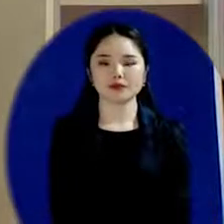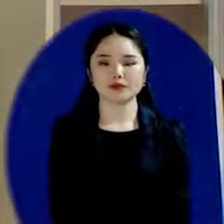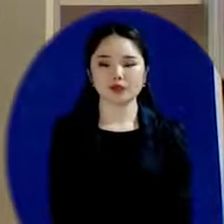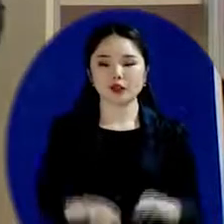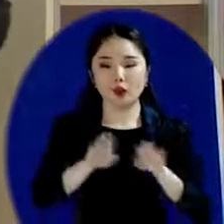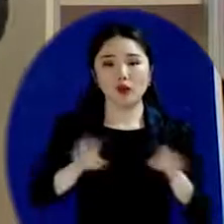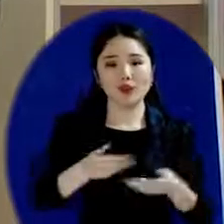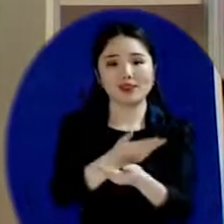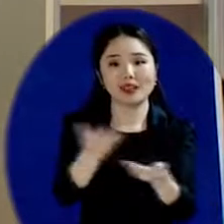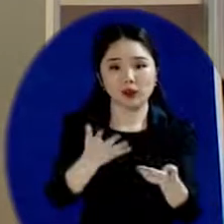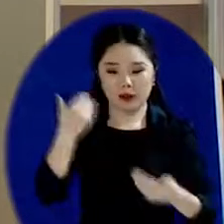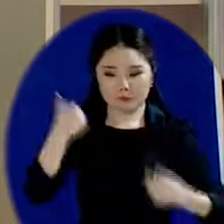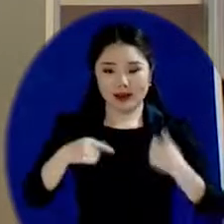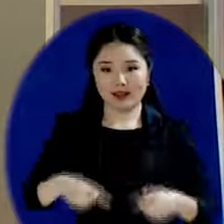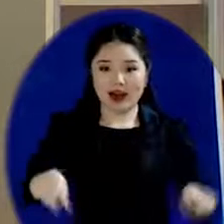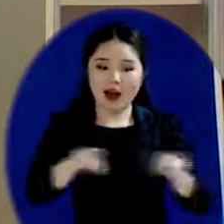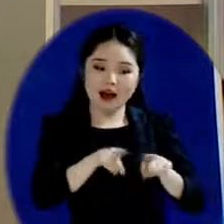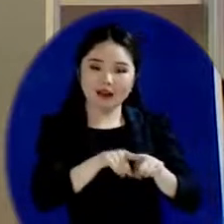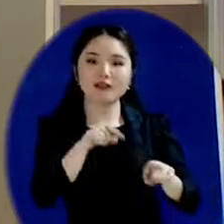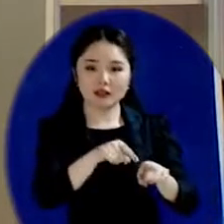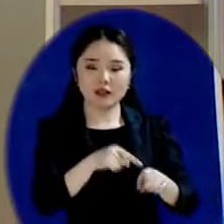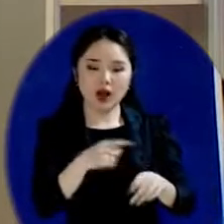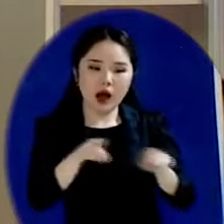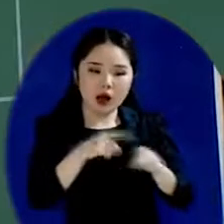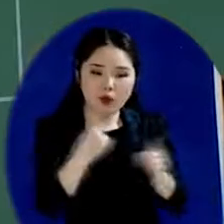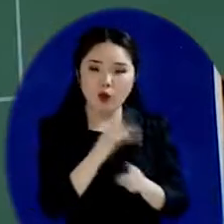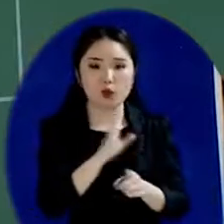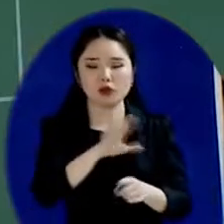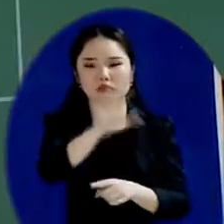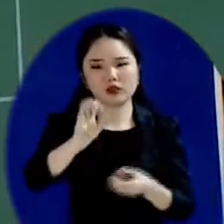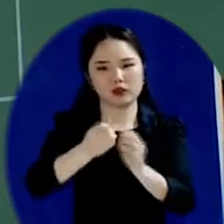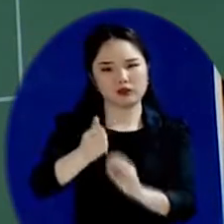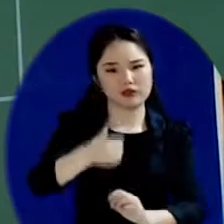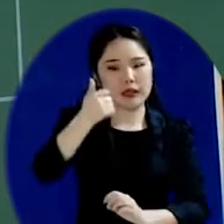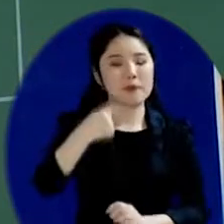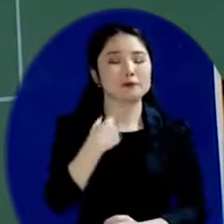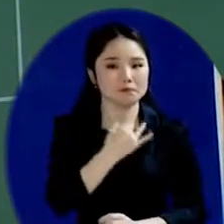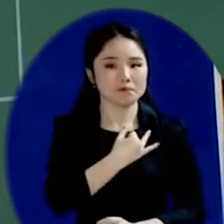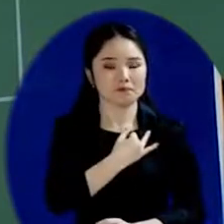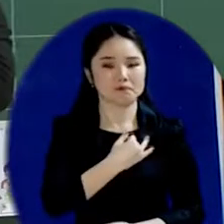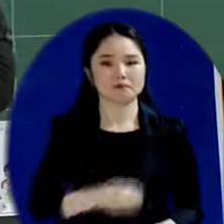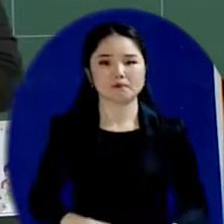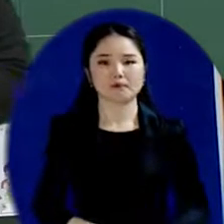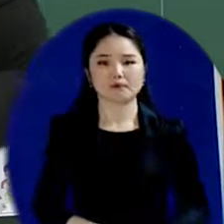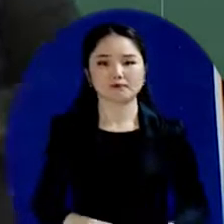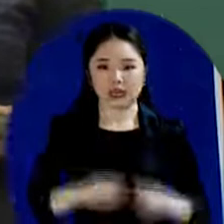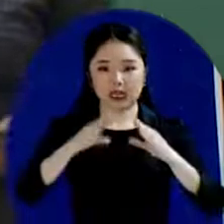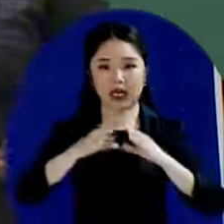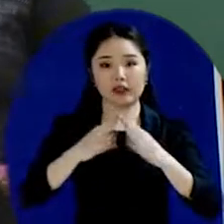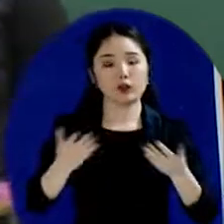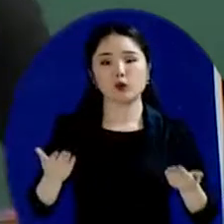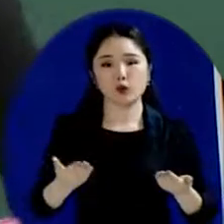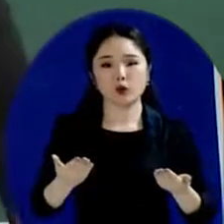хүүхдүүд та бүхэн мань багштайгаа адилхан сайнны юм алдааг гараагүй байхаа гэдэгт багш нь итгэлтэй байна. За гэрийн